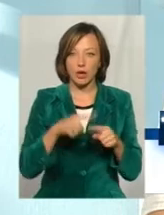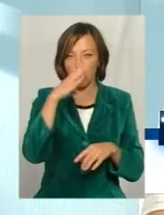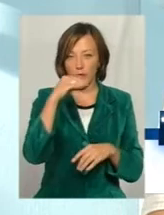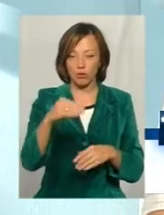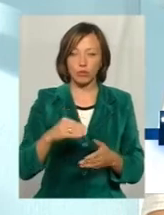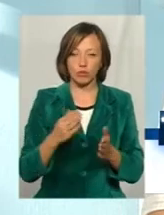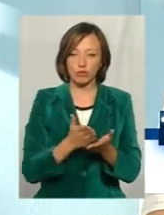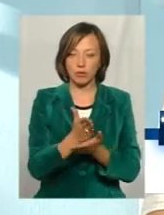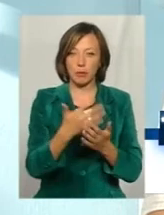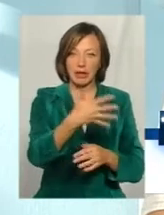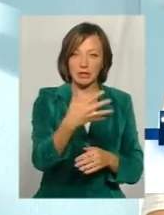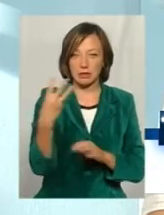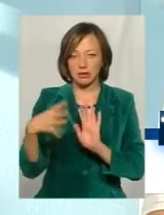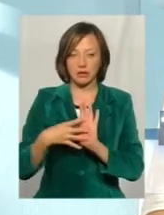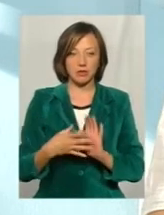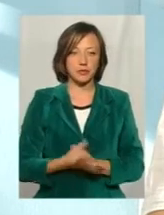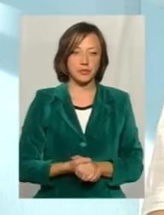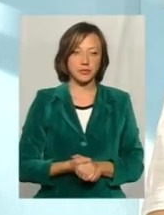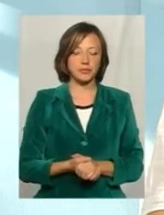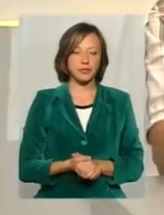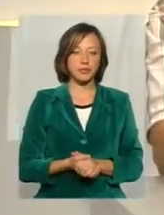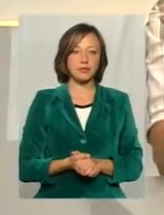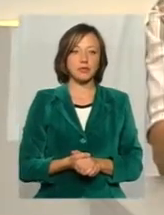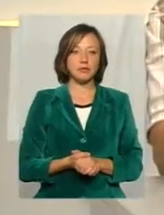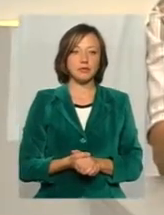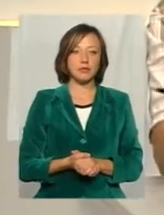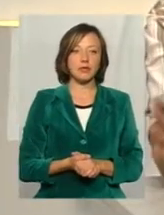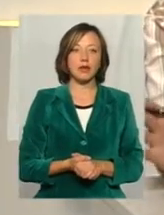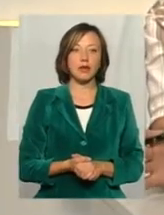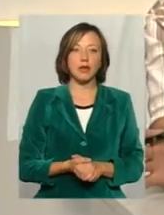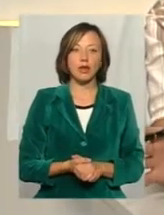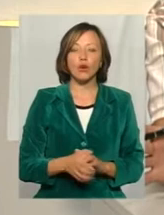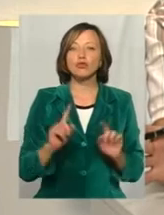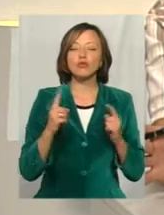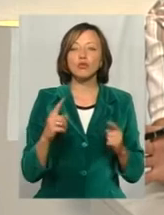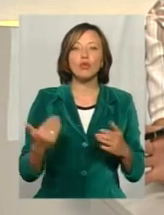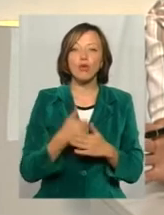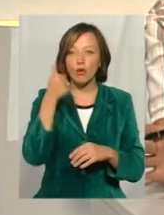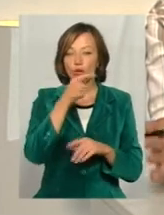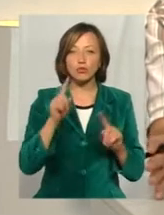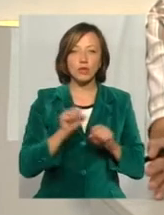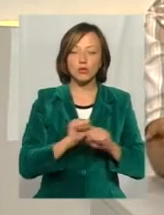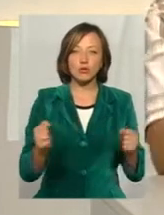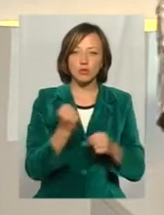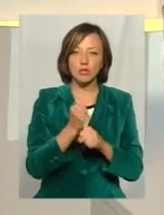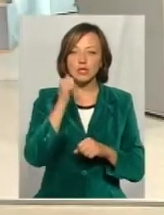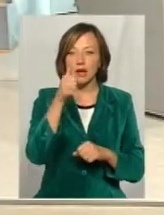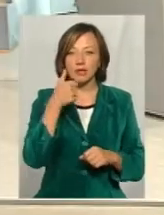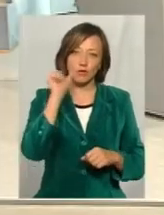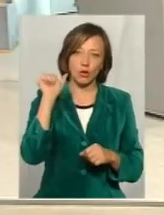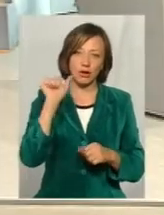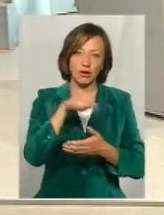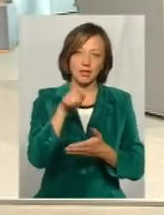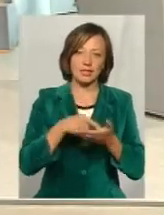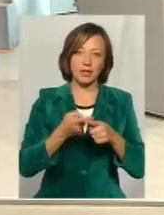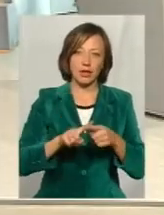маршрутів. Ну, до речі, мені здається, що потрібно сказати, чому ми маємо чекати одного року, а чому не можна це зробити завтра або ще вчора,